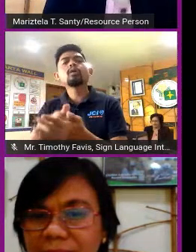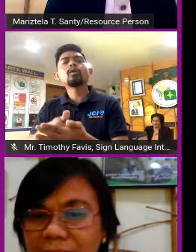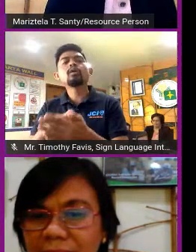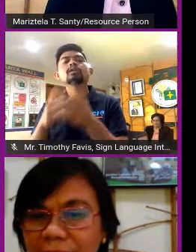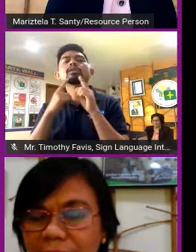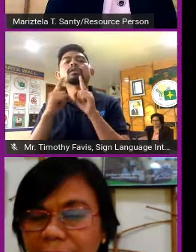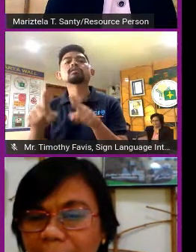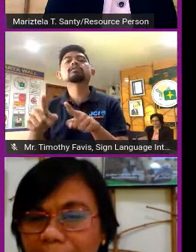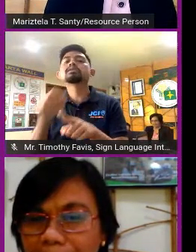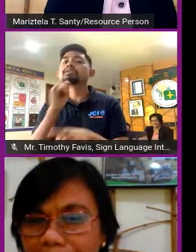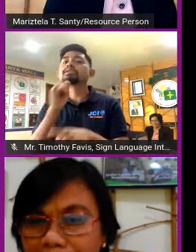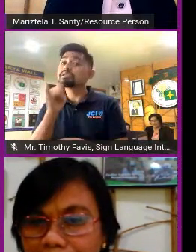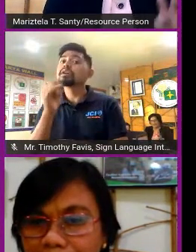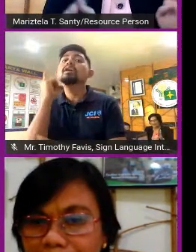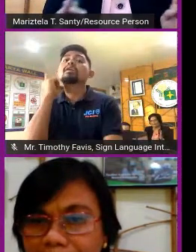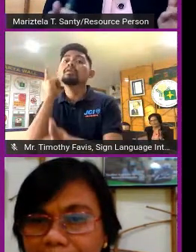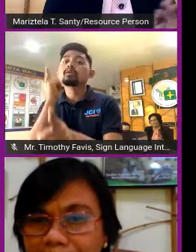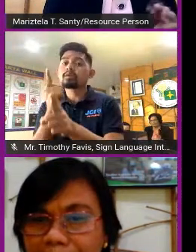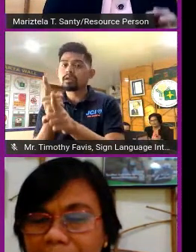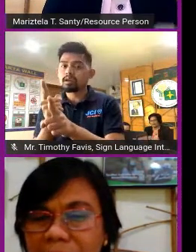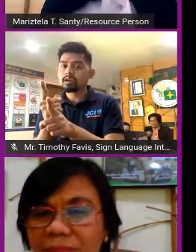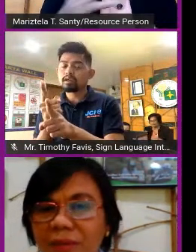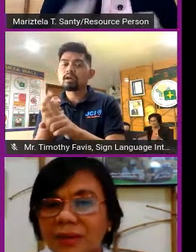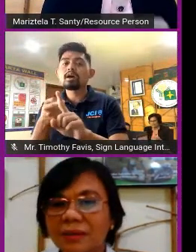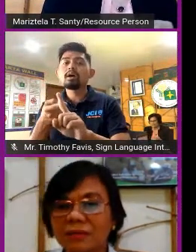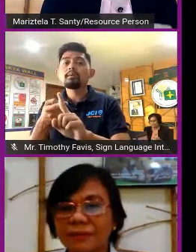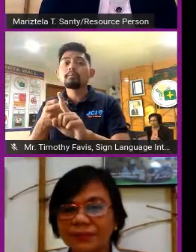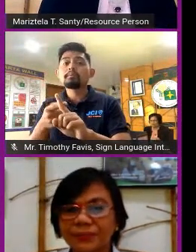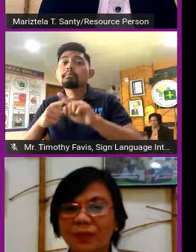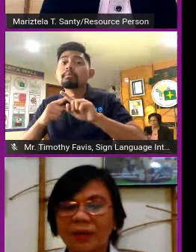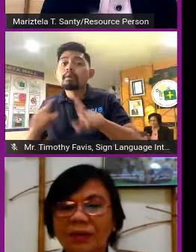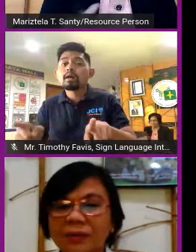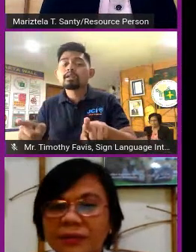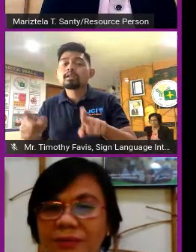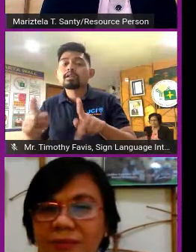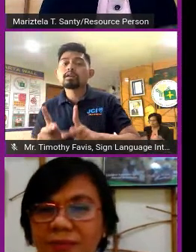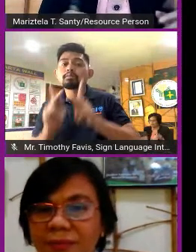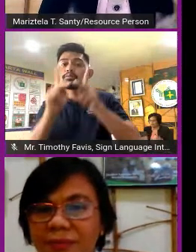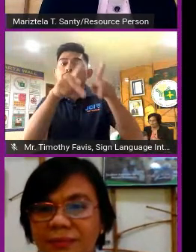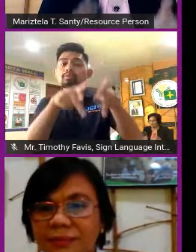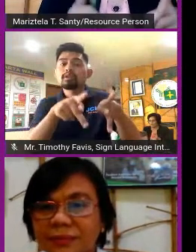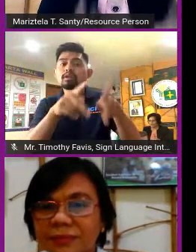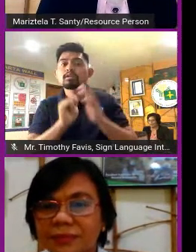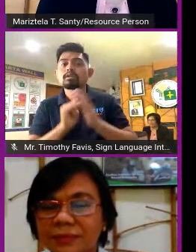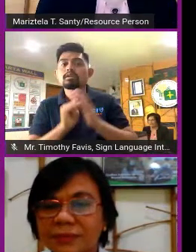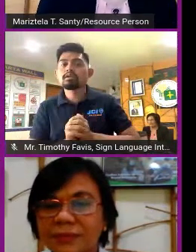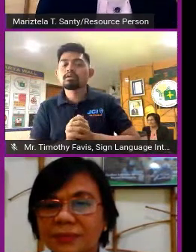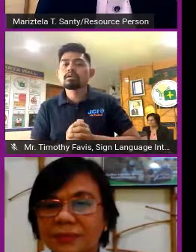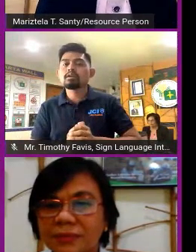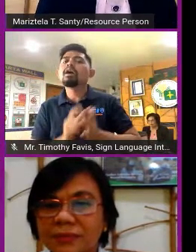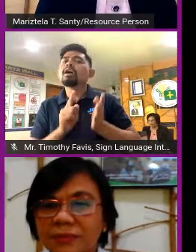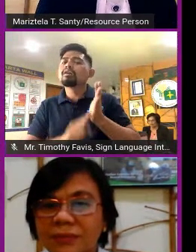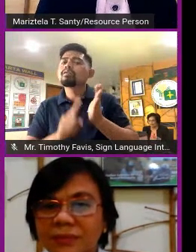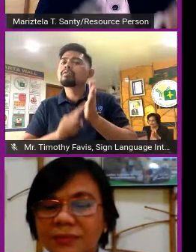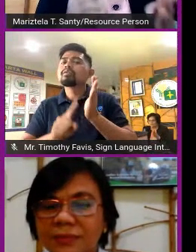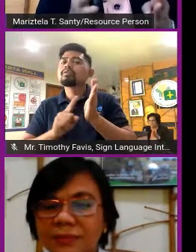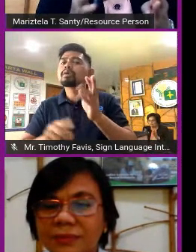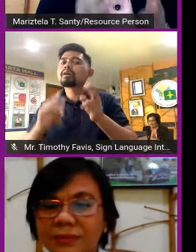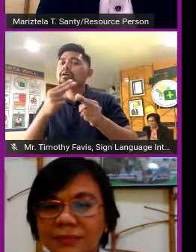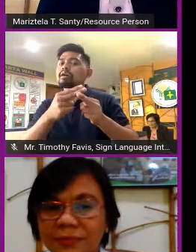Ano po? But ilalagay natin in the next discussion, makikita natin ano ba yung mga pangalan ng